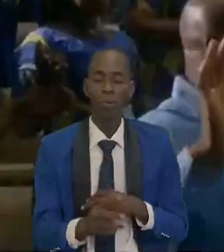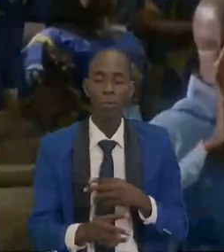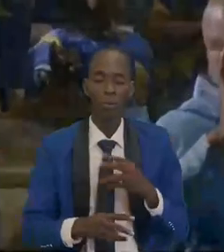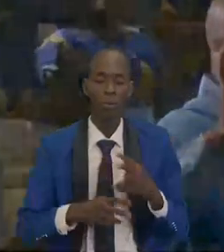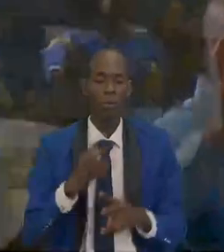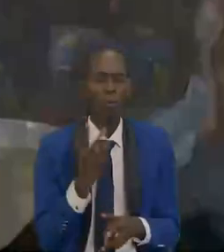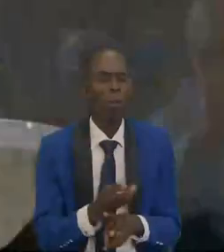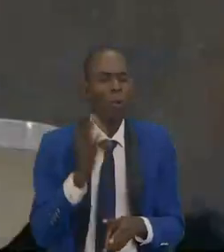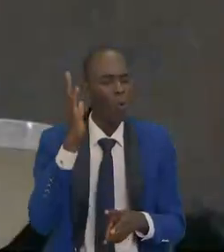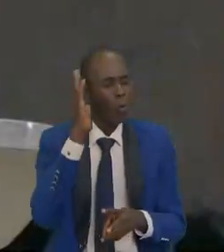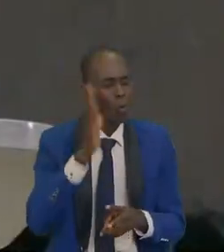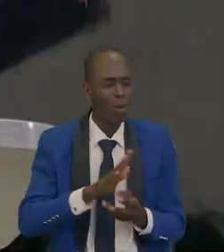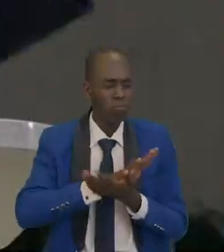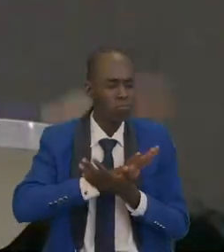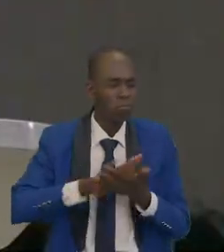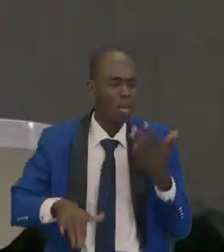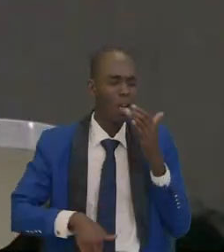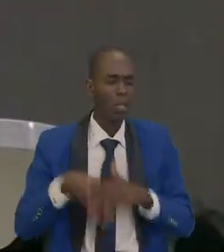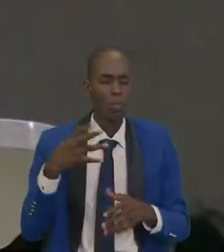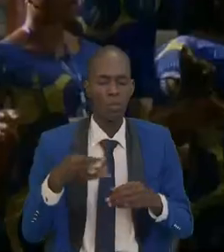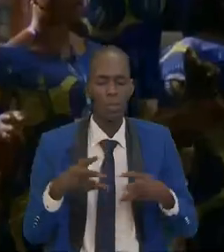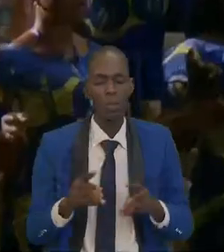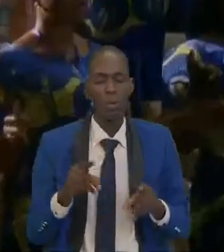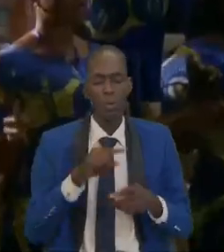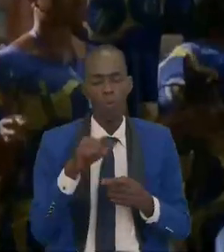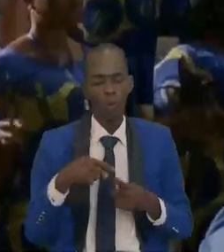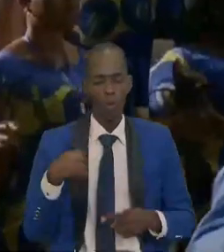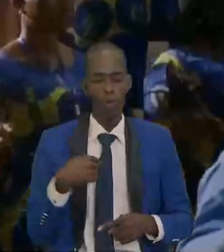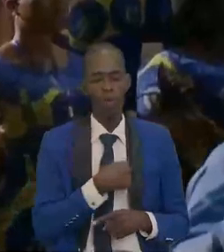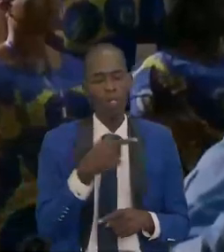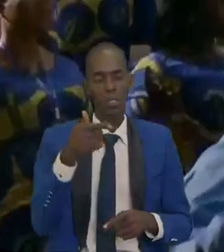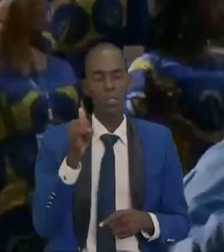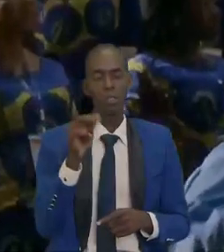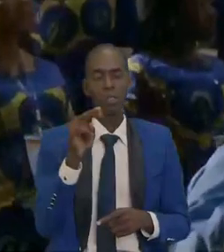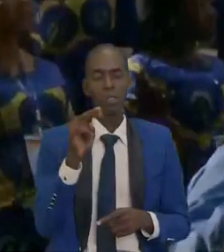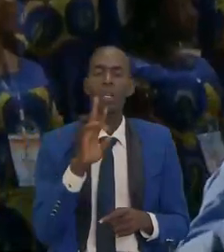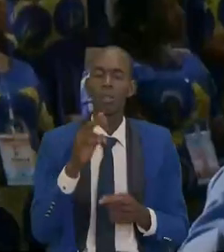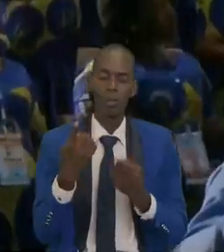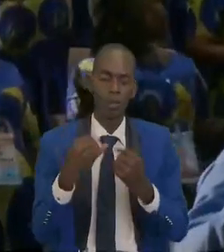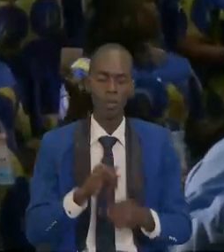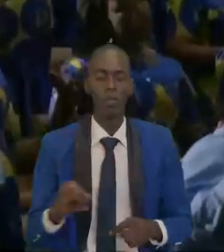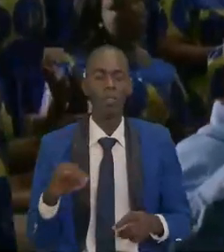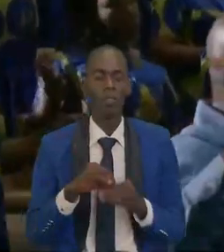Le monde va quitter le chemin pour les géants qui viennent.